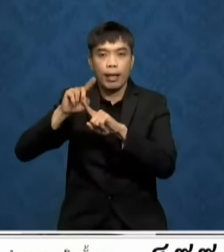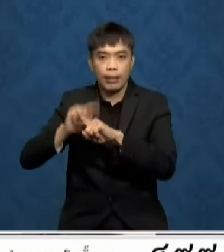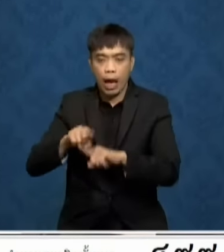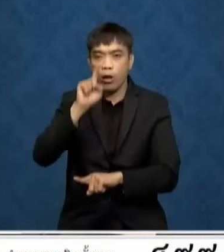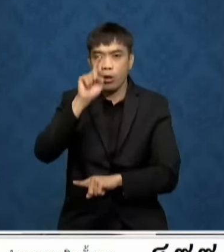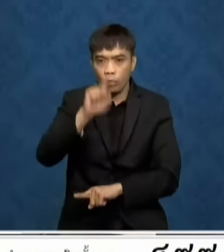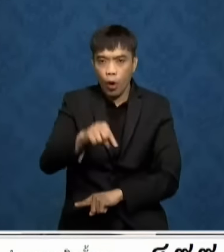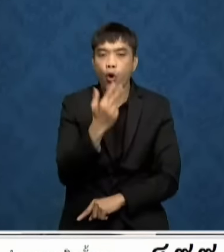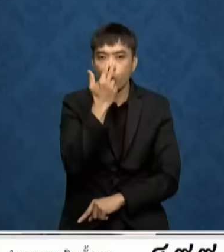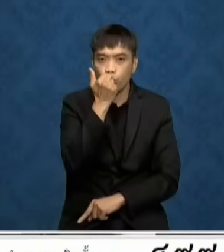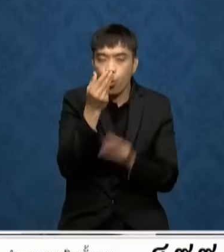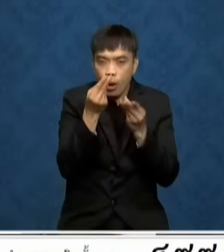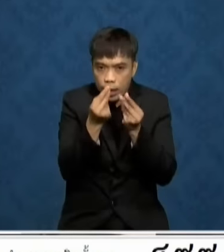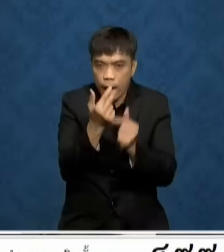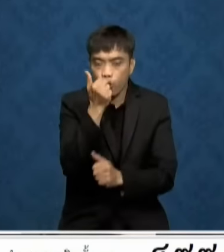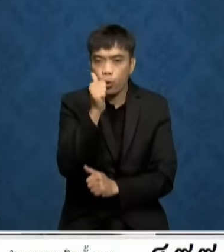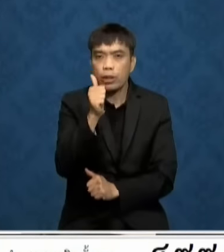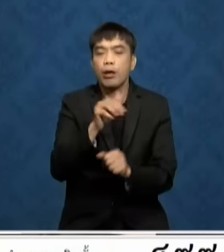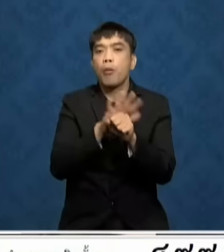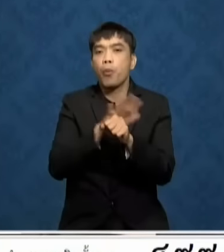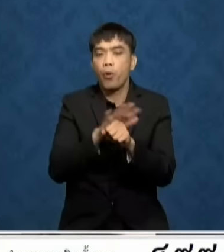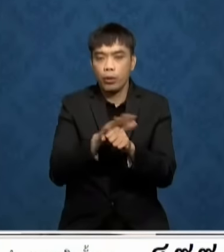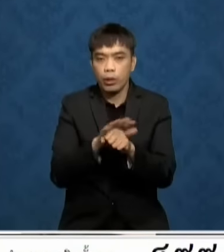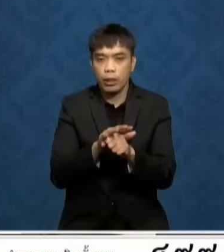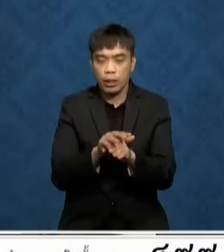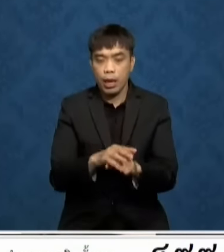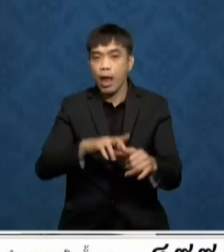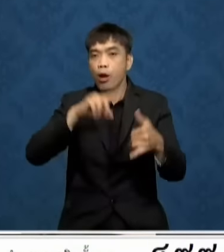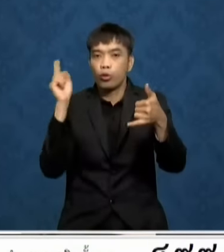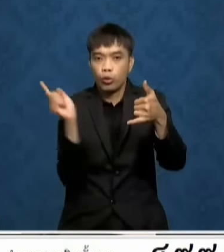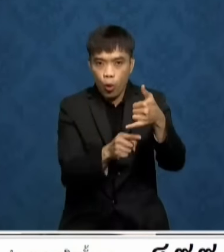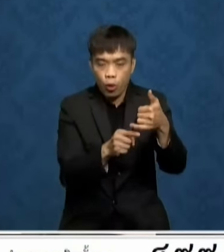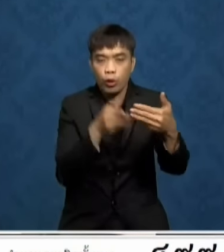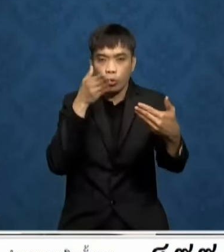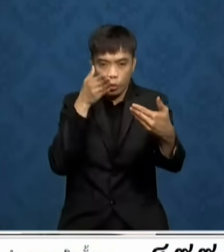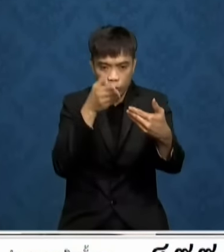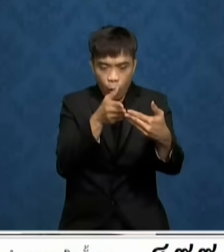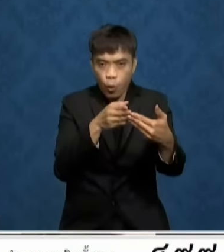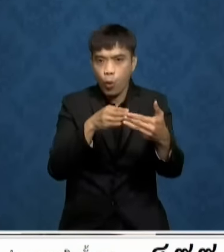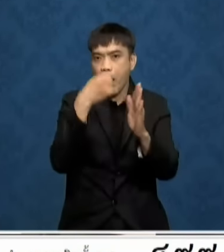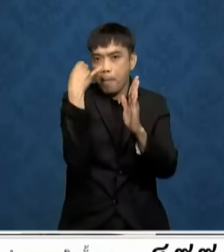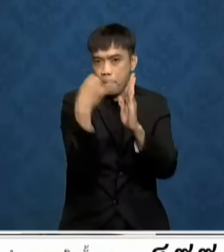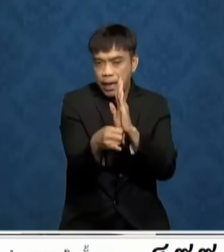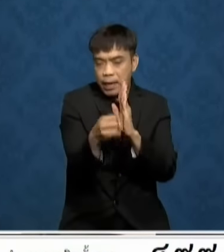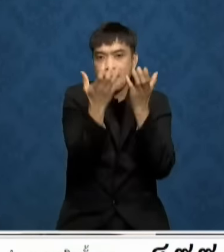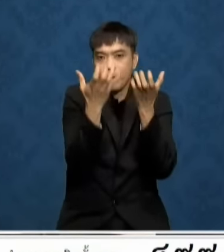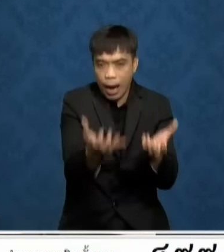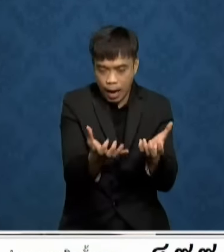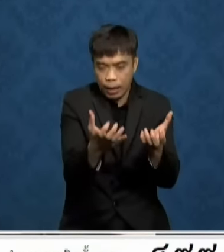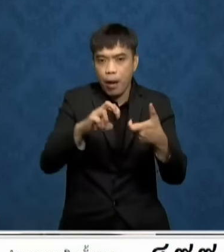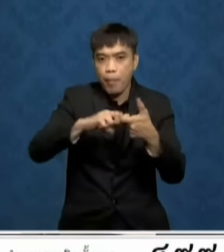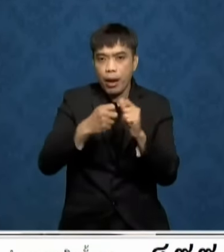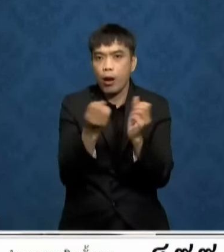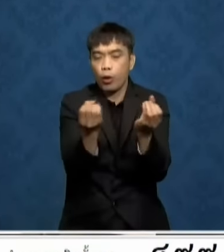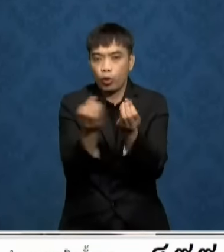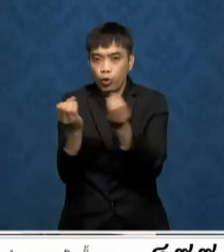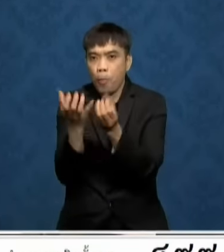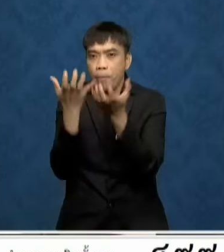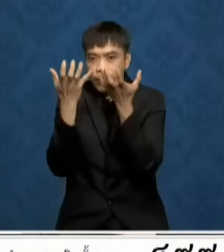และได้สัดส่วนกำหนดโทษทางอาญาแก่พรรคการเมืองและประชาชนนั้นเฉพาะความผิดร้ายแรงที่มีผลกระทบต่อส่วนรวมในก